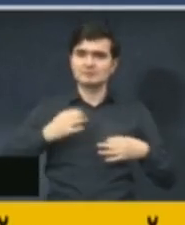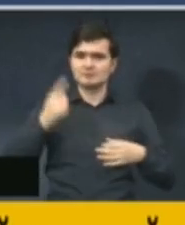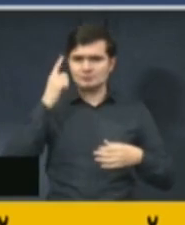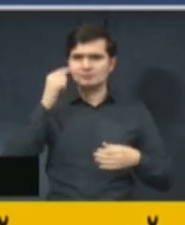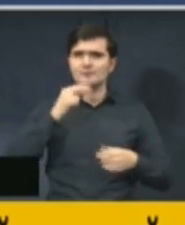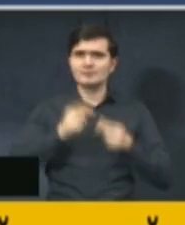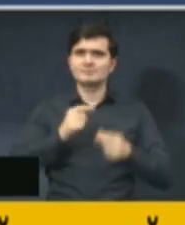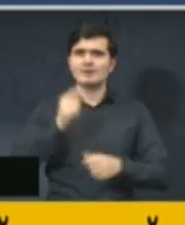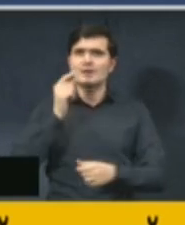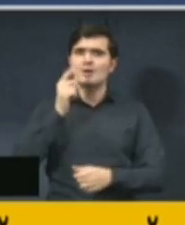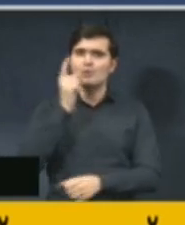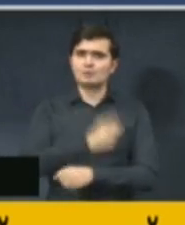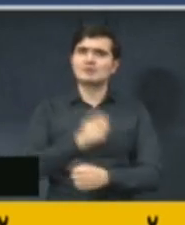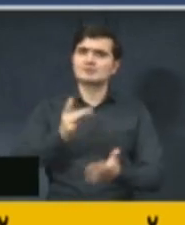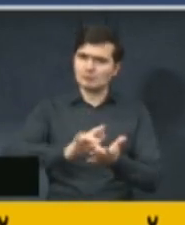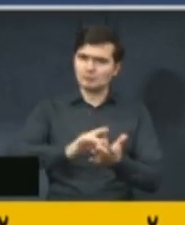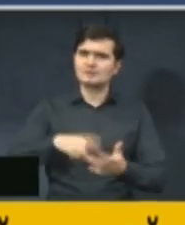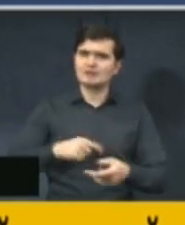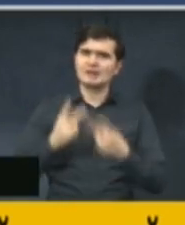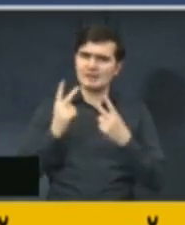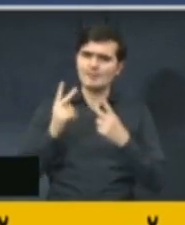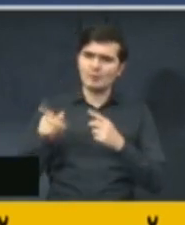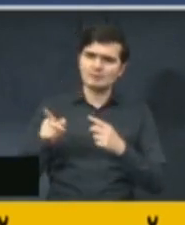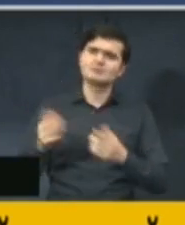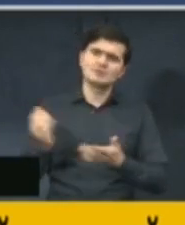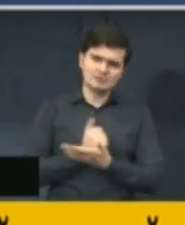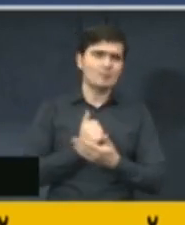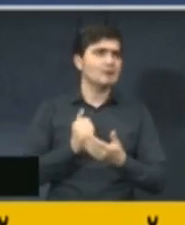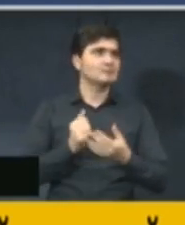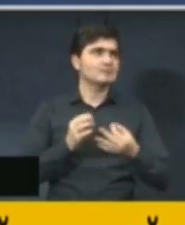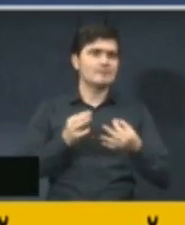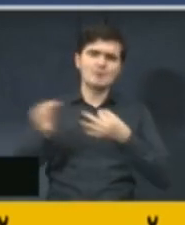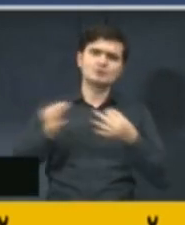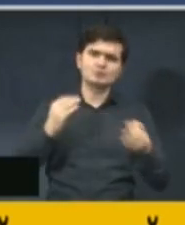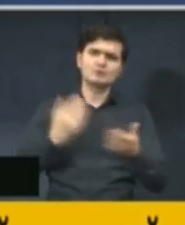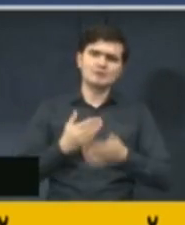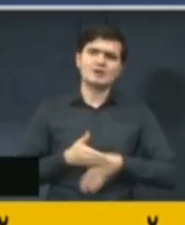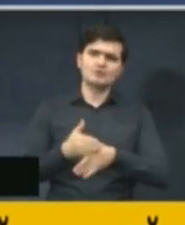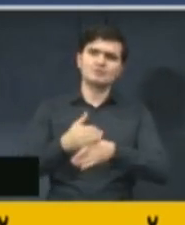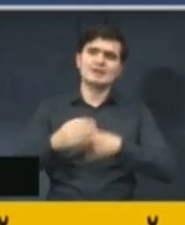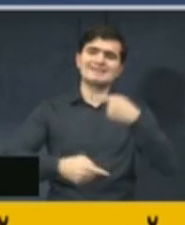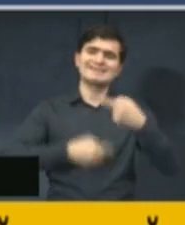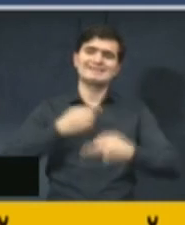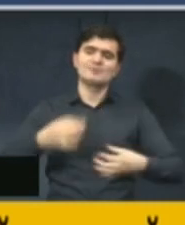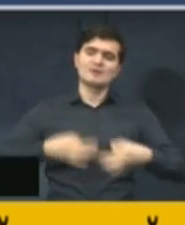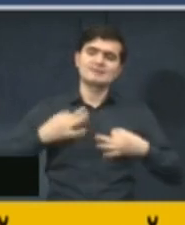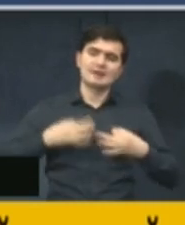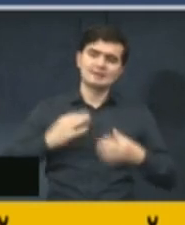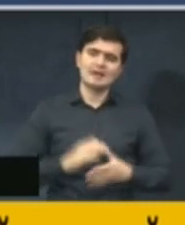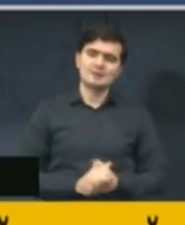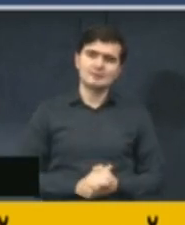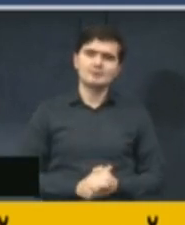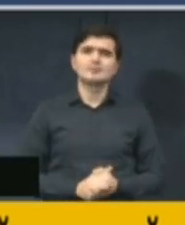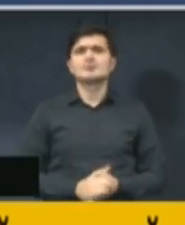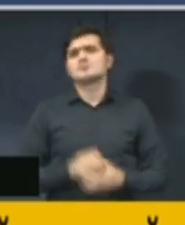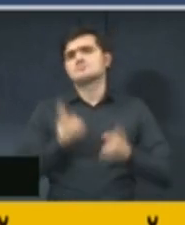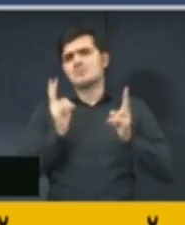de urgență, pentru că este importantă și au fost luate acolo măsuri care ajută sistemul de sănătate.